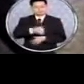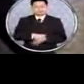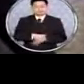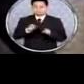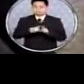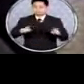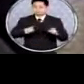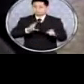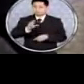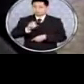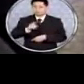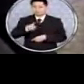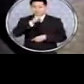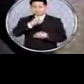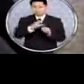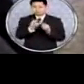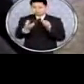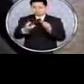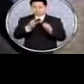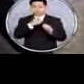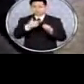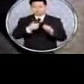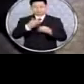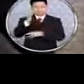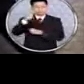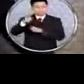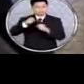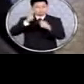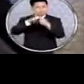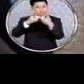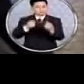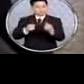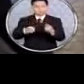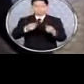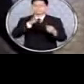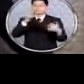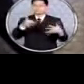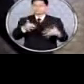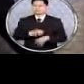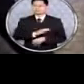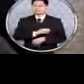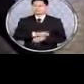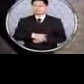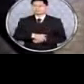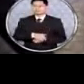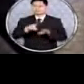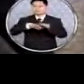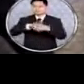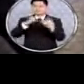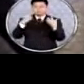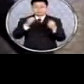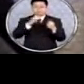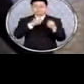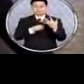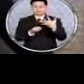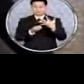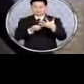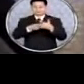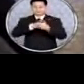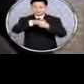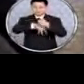这个资源的分配是不是符合我们的政策目标，这才是问题的所在。那文化其实是一个由下而上的东